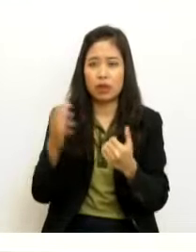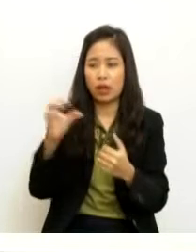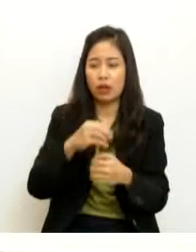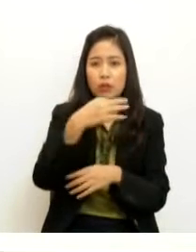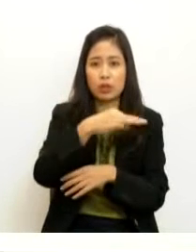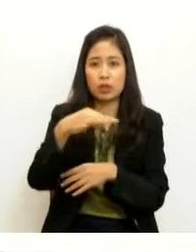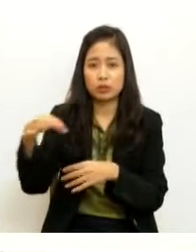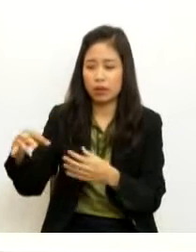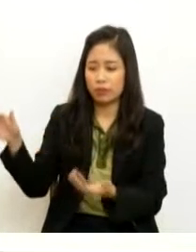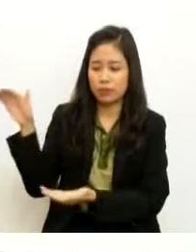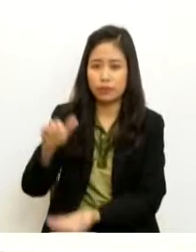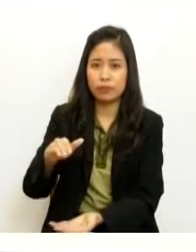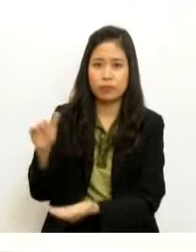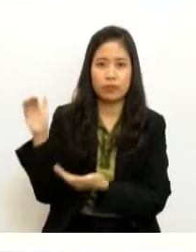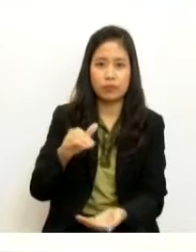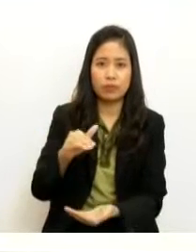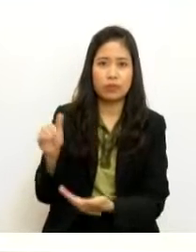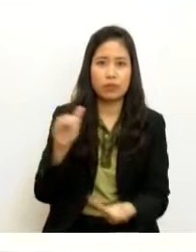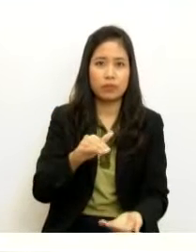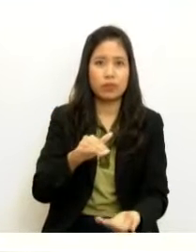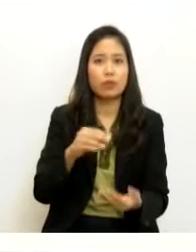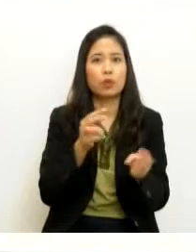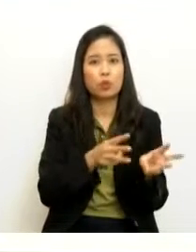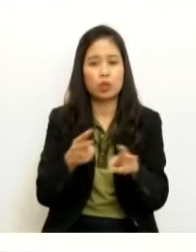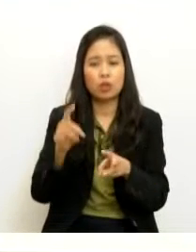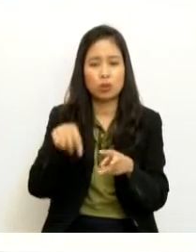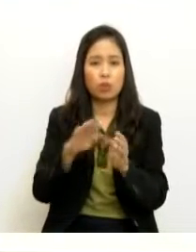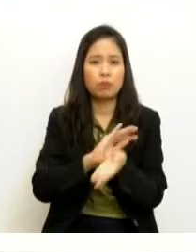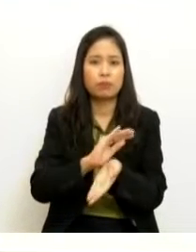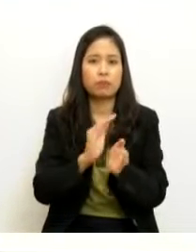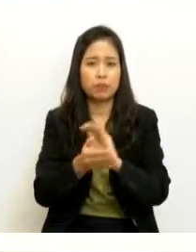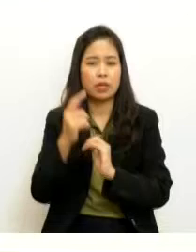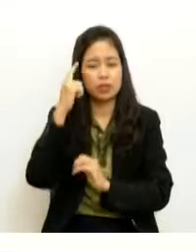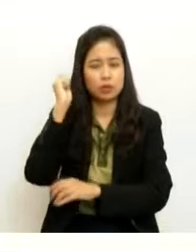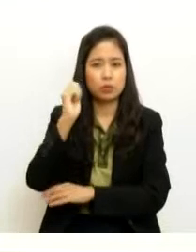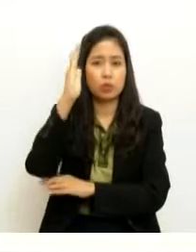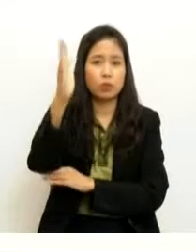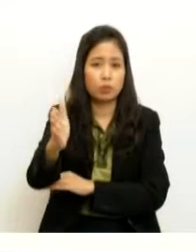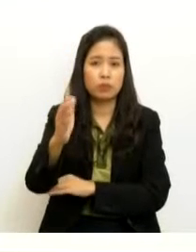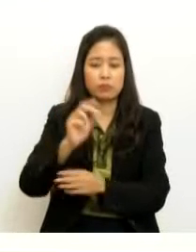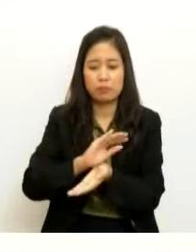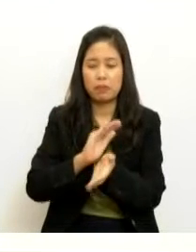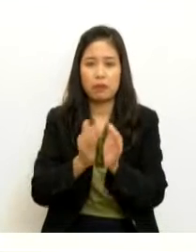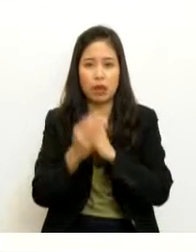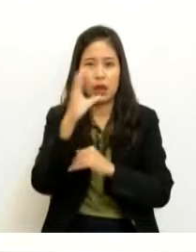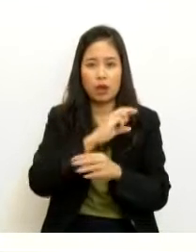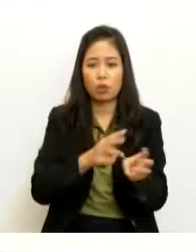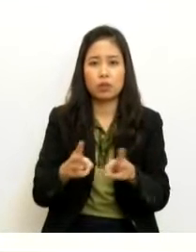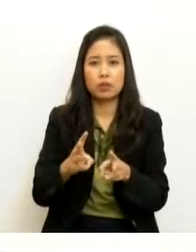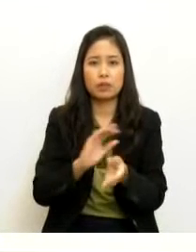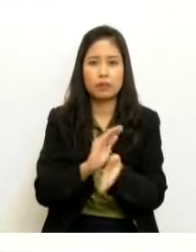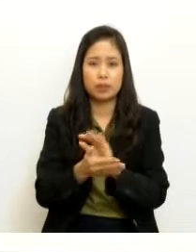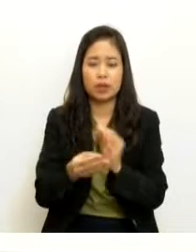มากองกันเยอะๆเนี่ยวิธีการอาจจะต้องเปลี่ยนแปลงไปในอนาคตอันนี้ก็ขอญาติขายความคิดกับเพื่อน